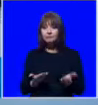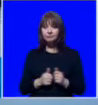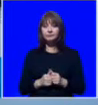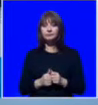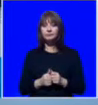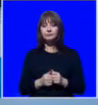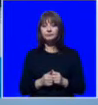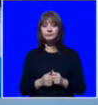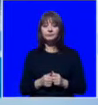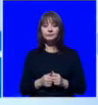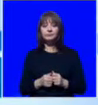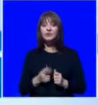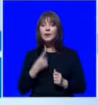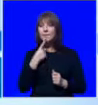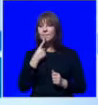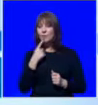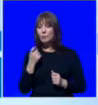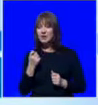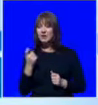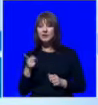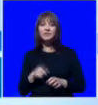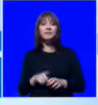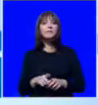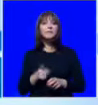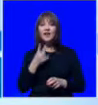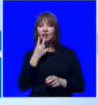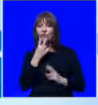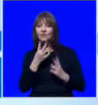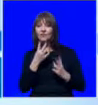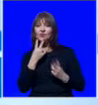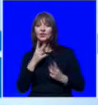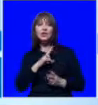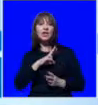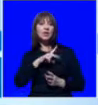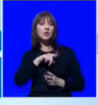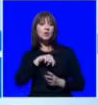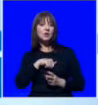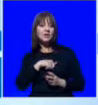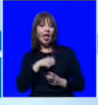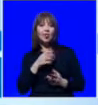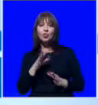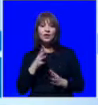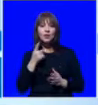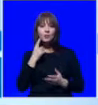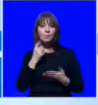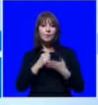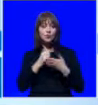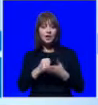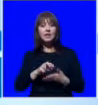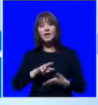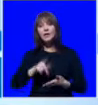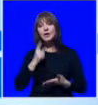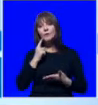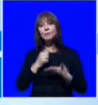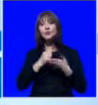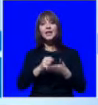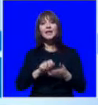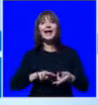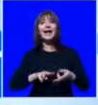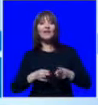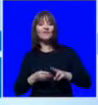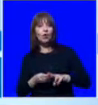отхвърлени. Попитах ви, господин Иванов, виждате ли социални елементи в този бюджет или по-скоро го виждате като бюджет на реформите,